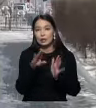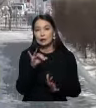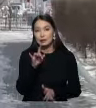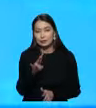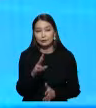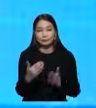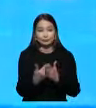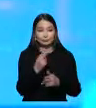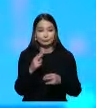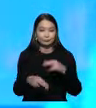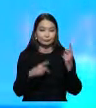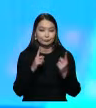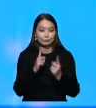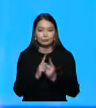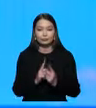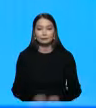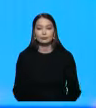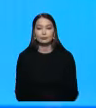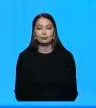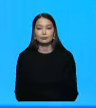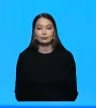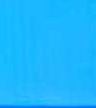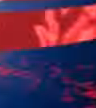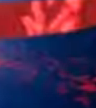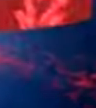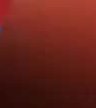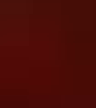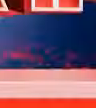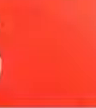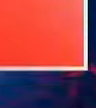тиен. На сегодня все. Увидимся через неделю.